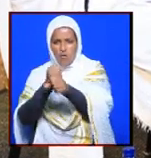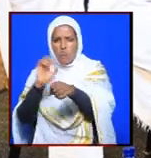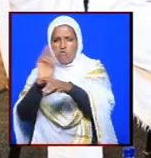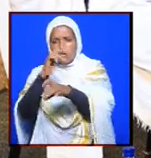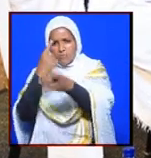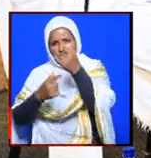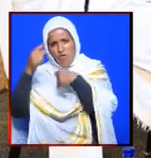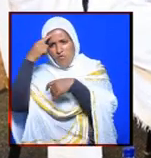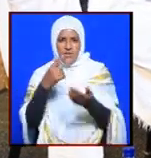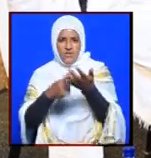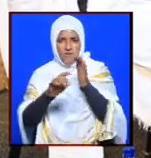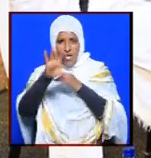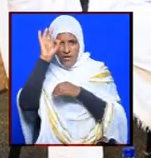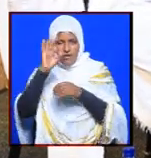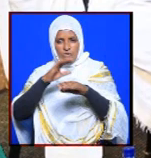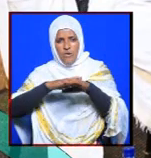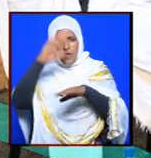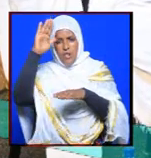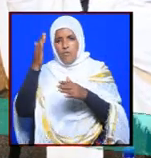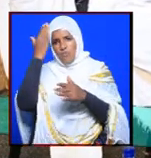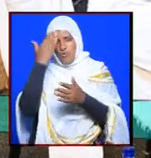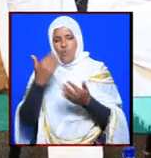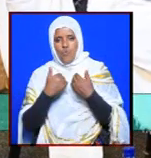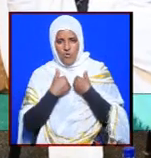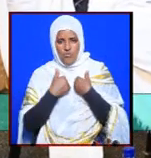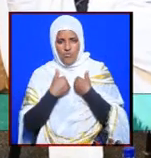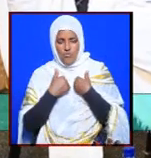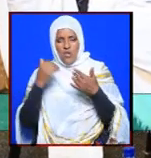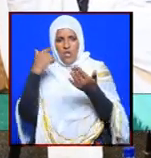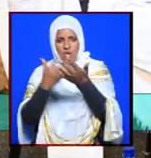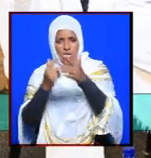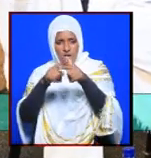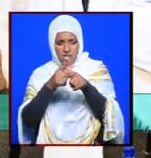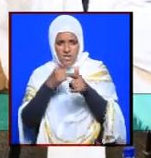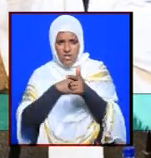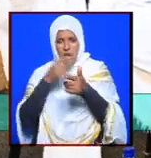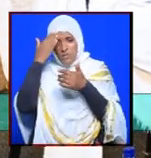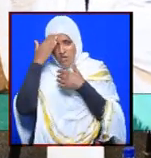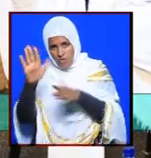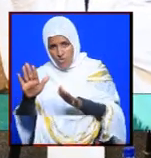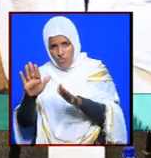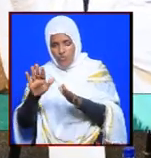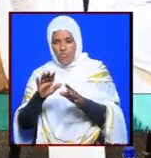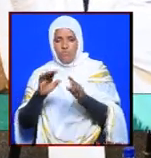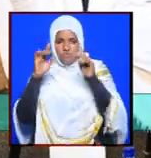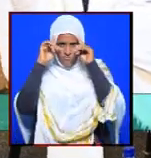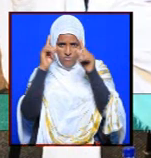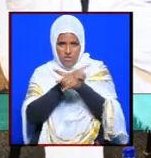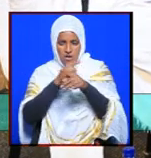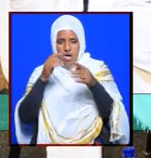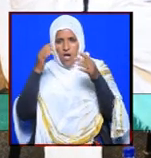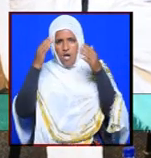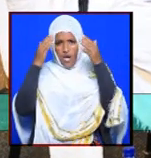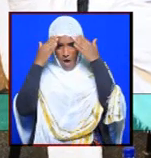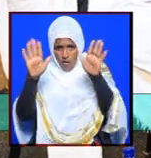ስለሰራው ፊልም፣ ስለ ምናምን ስላገኘ ሽልማት የበለጠ የሚያውቅ ብዙዎች አሉ። ይሄ እንግዲህ ሳናቆ መሸርሸር ማለት ጥሩ ያን